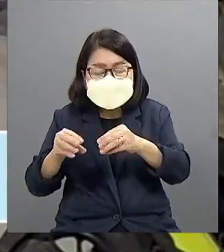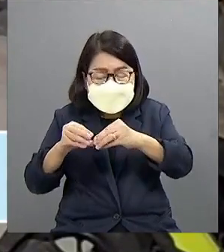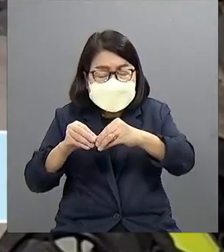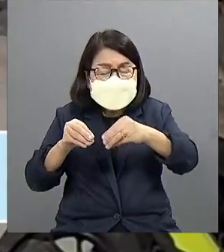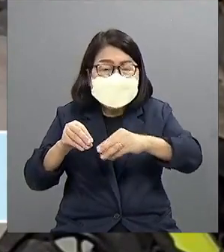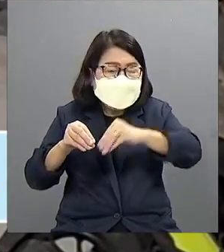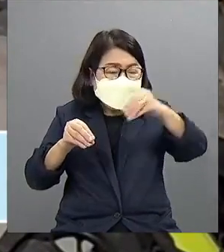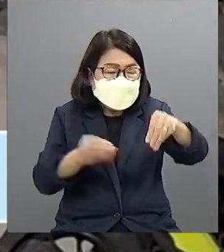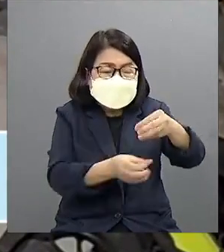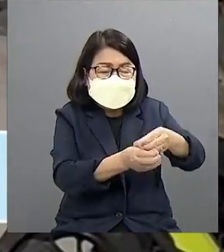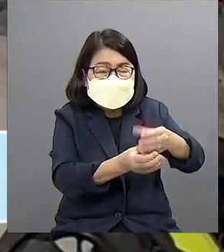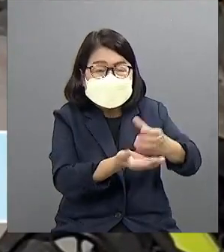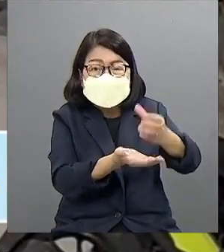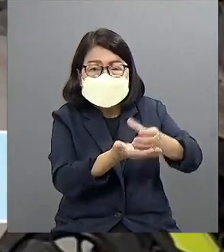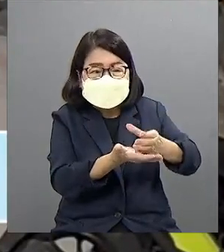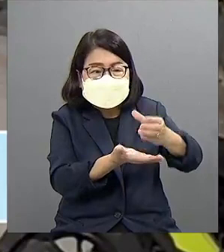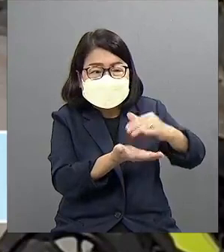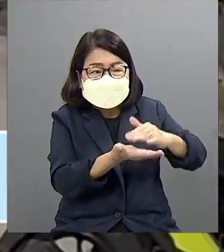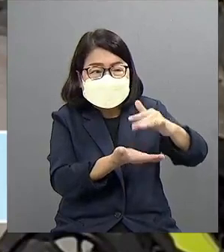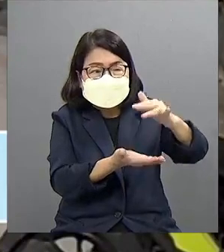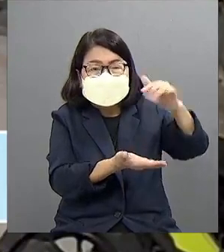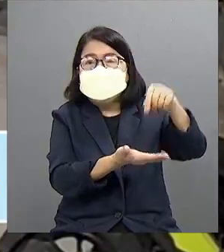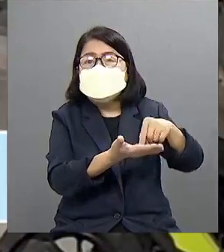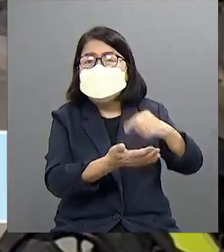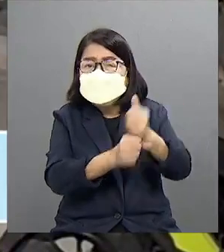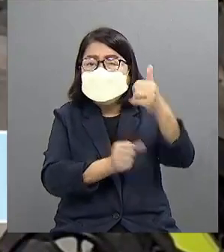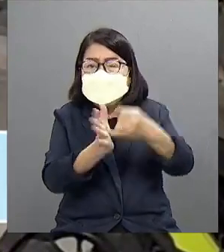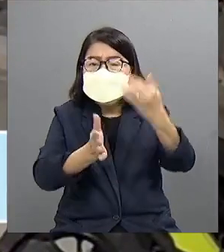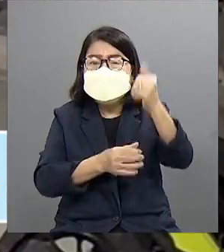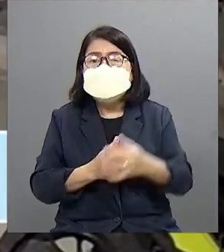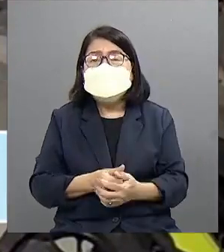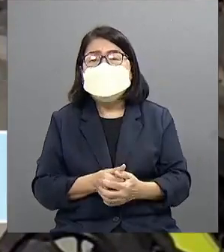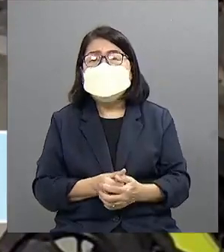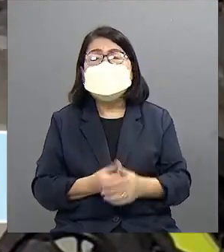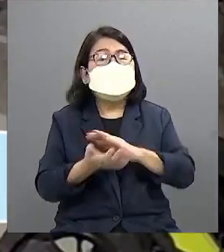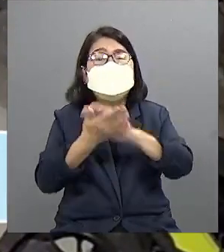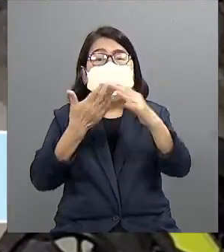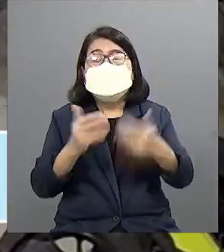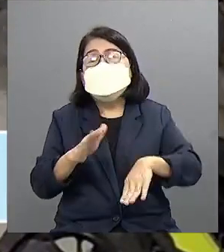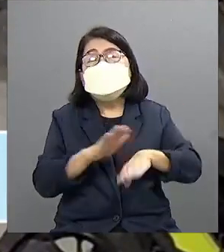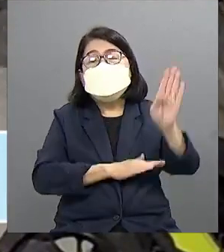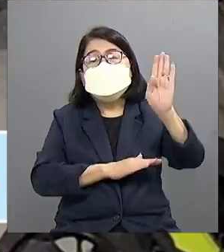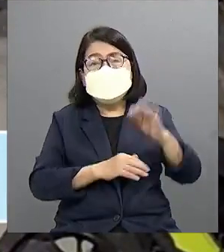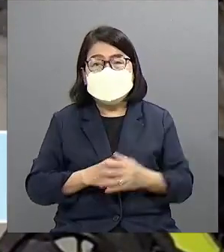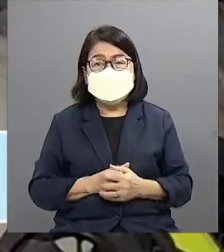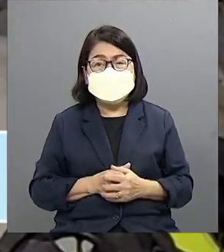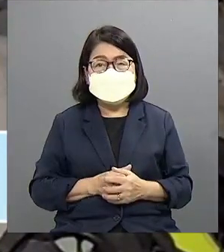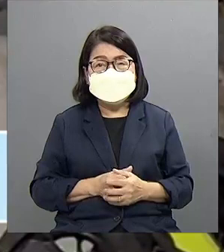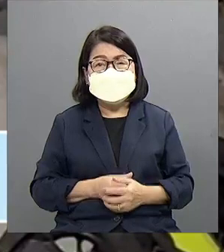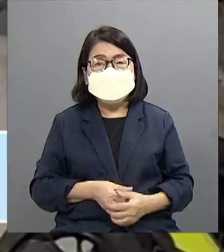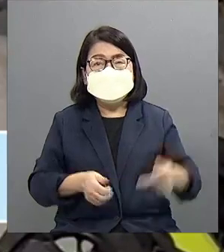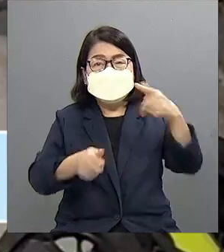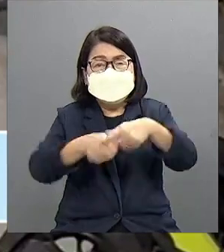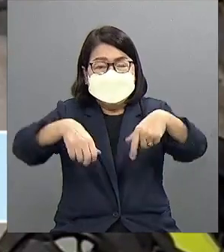ง่ายๆแบบนี้เลยนะคะแล้วพอเสร็จสิ้นภารกิจก็วิ่งขึ้นรถจักรยานยนต์ขับหลบหนีไป